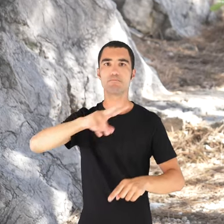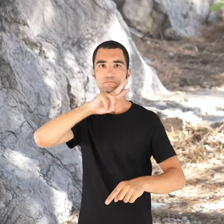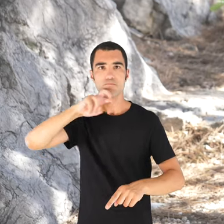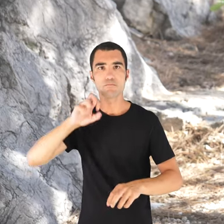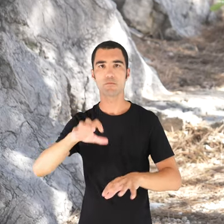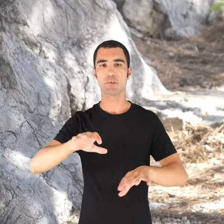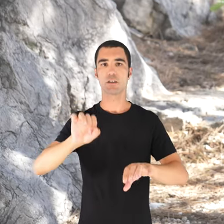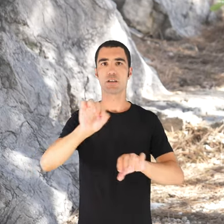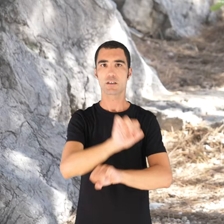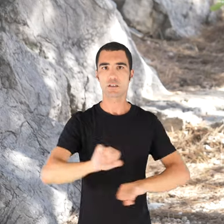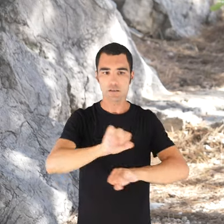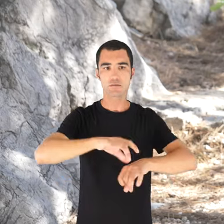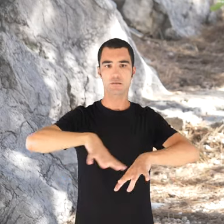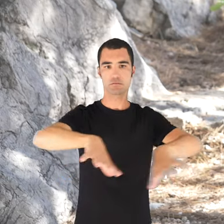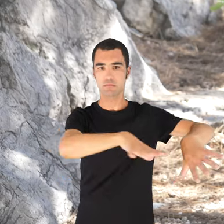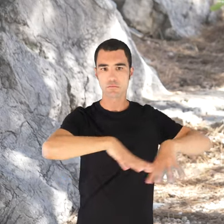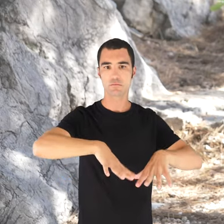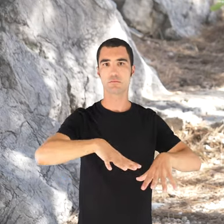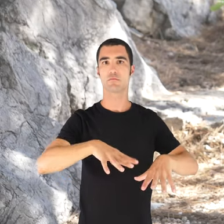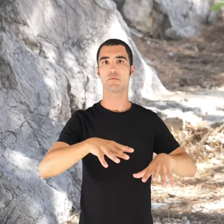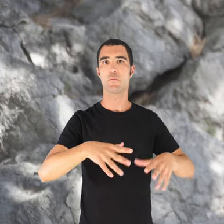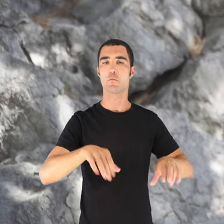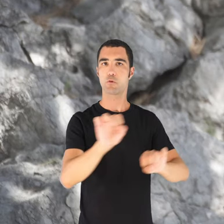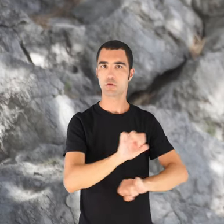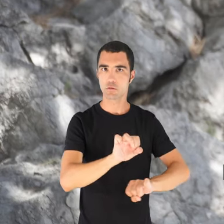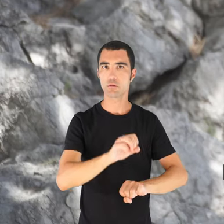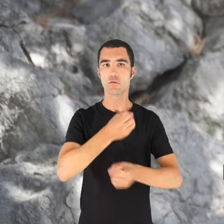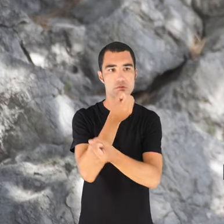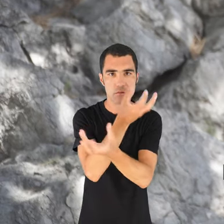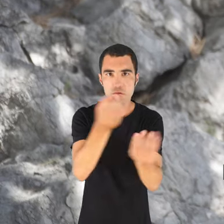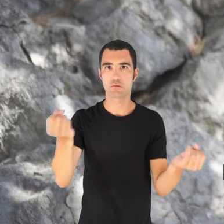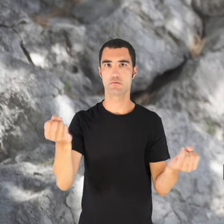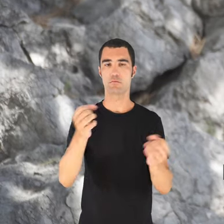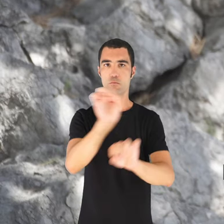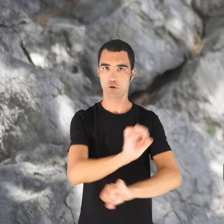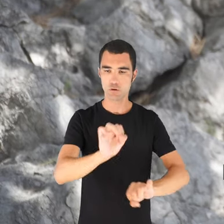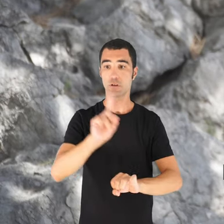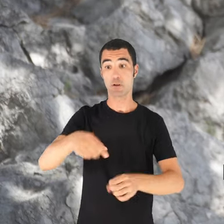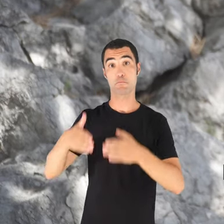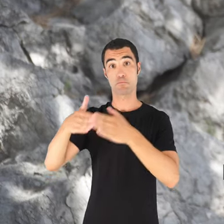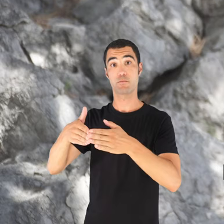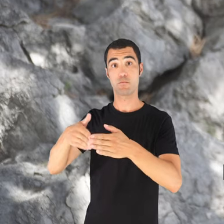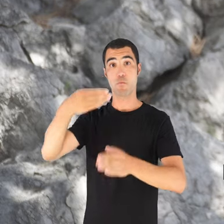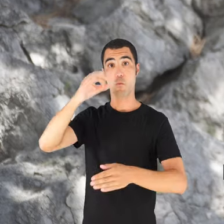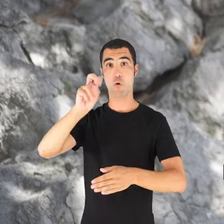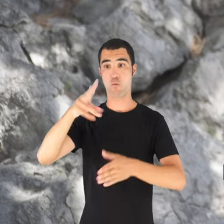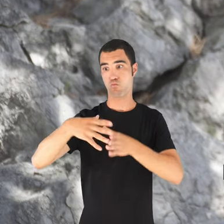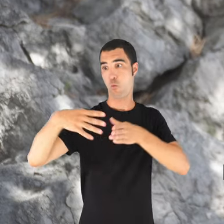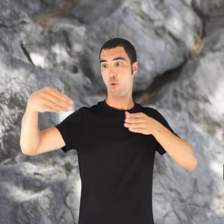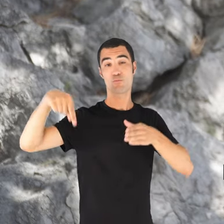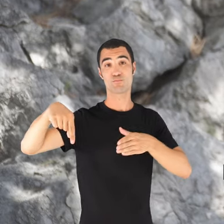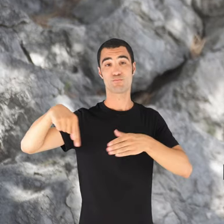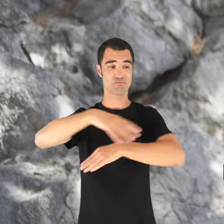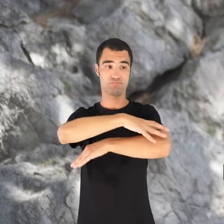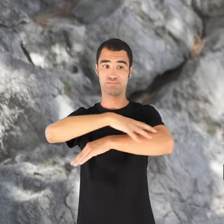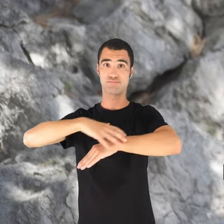reserva, de protecció, de divulgació. Sí que és vera que la pesca de bou no és una pesca